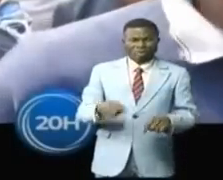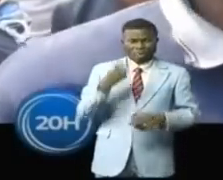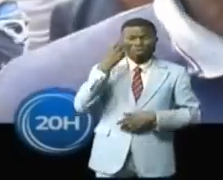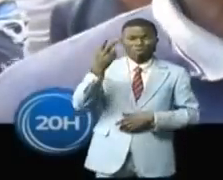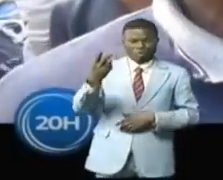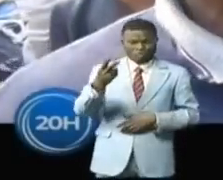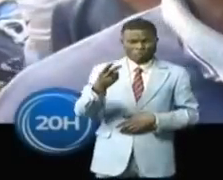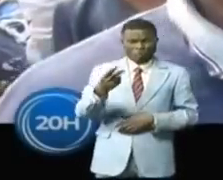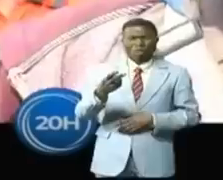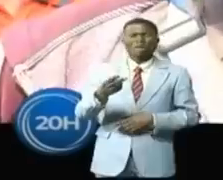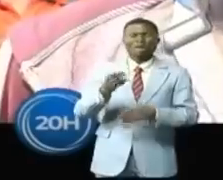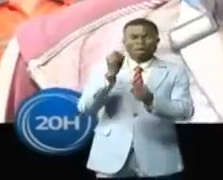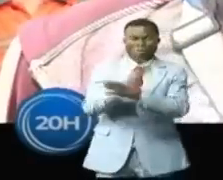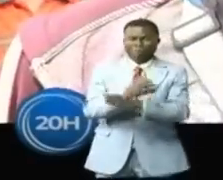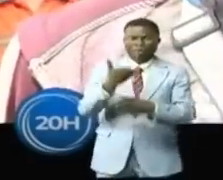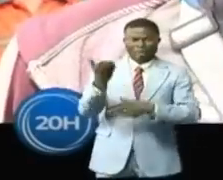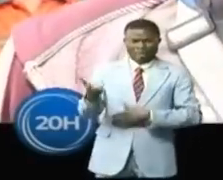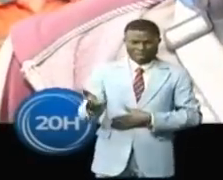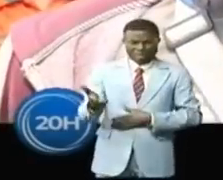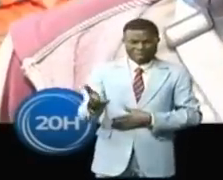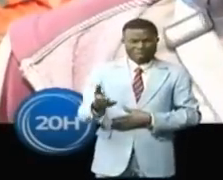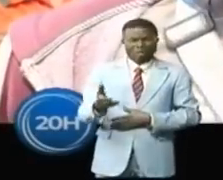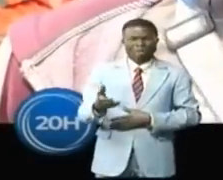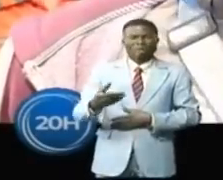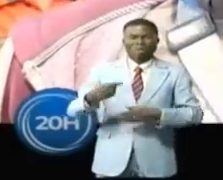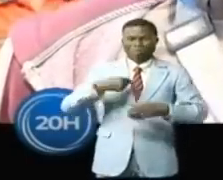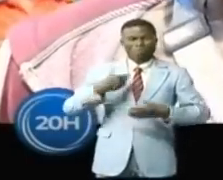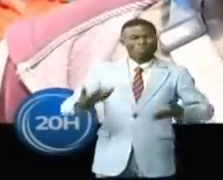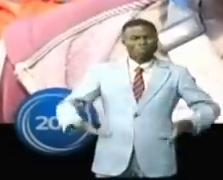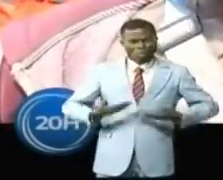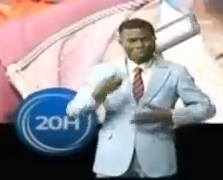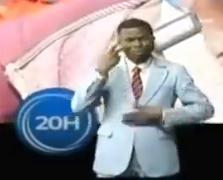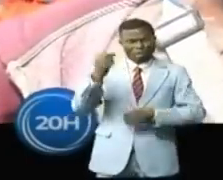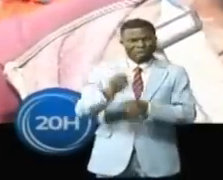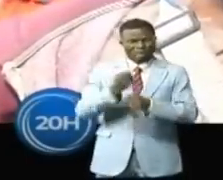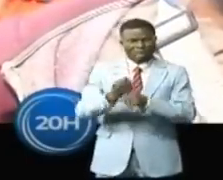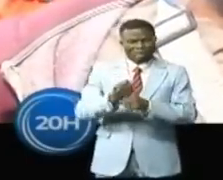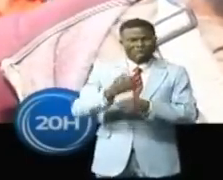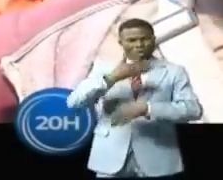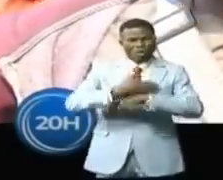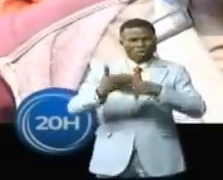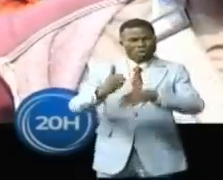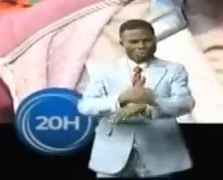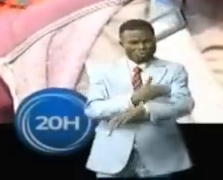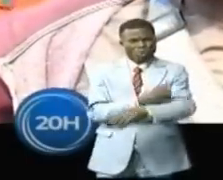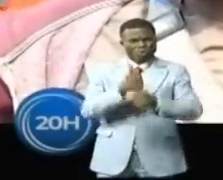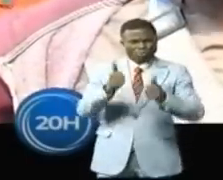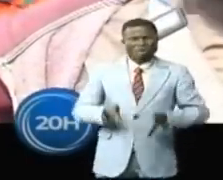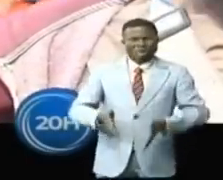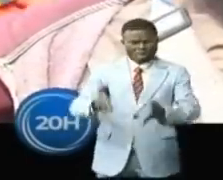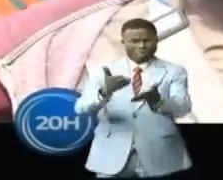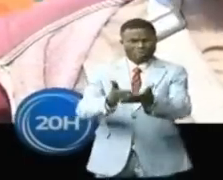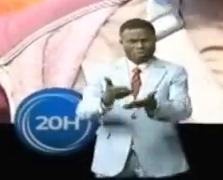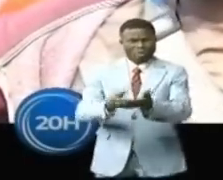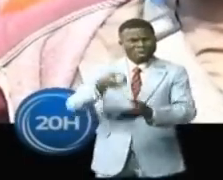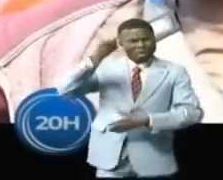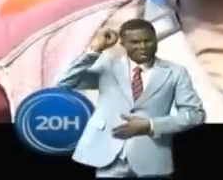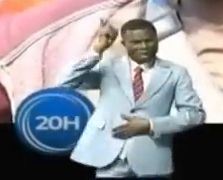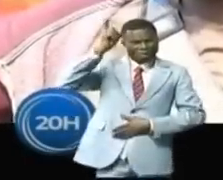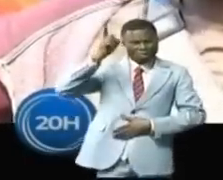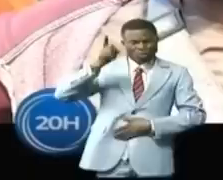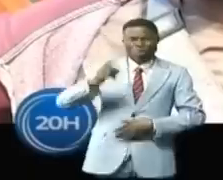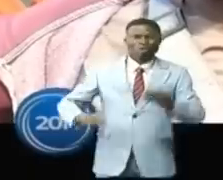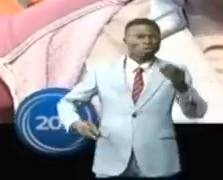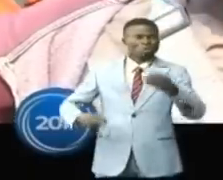la matérialisation. Je suis content de voir des travaux se poursuivre sur cette route qui autrefois était